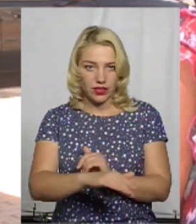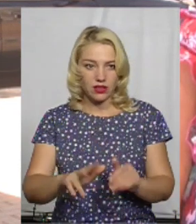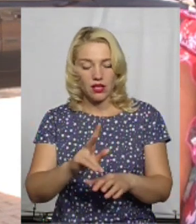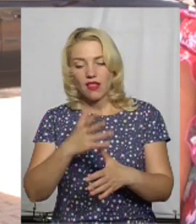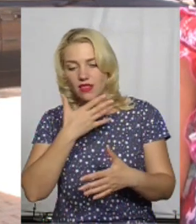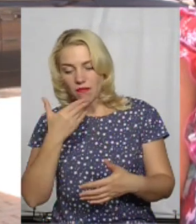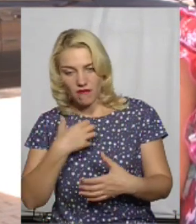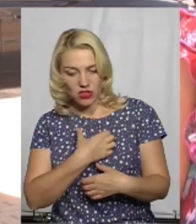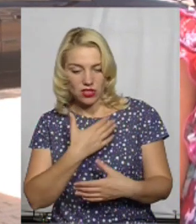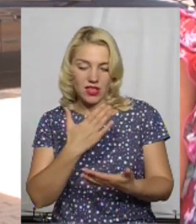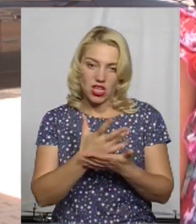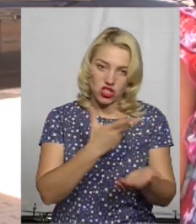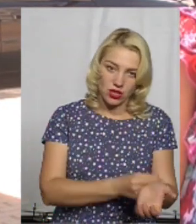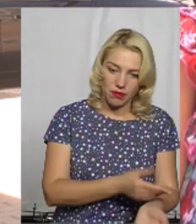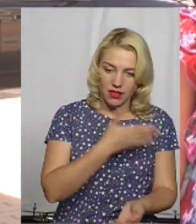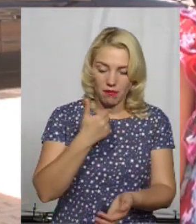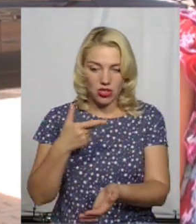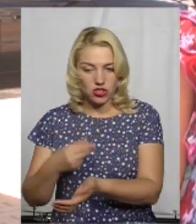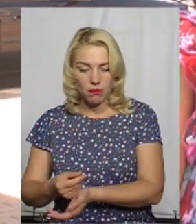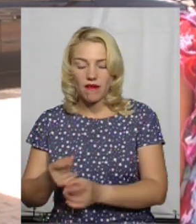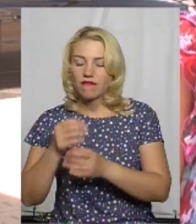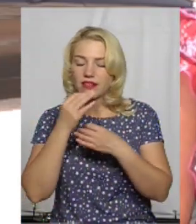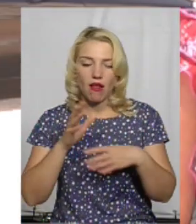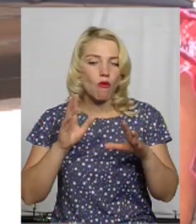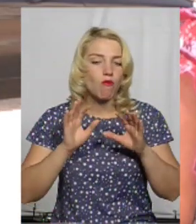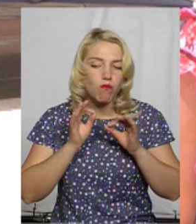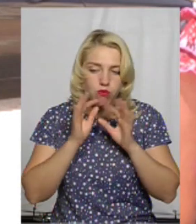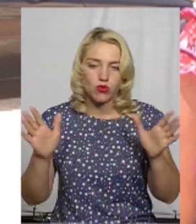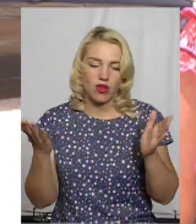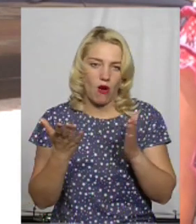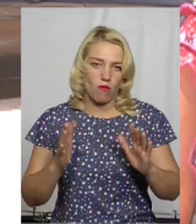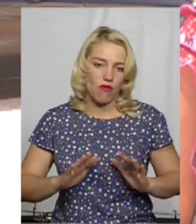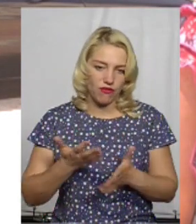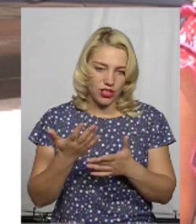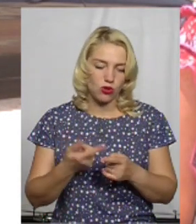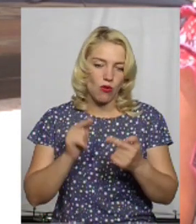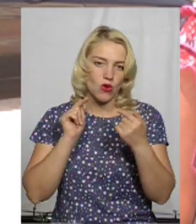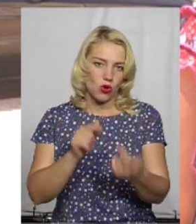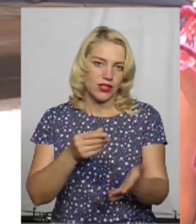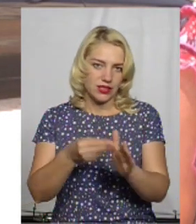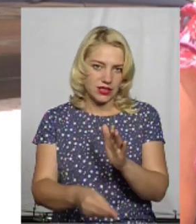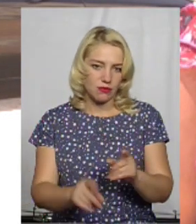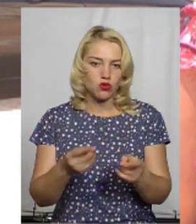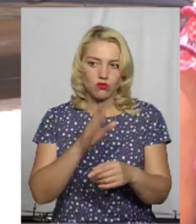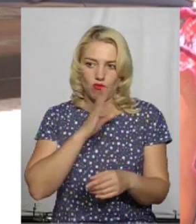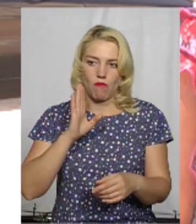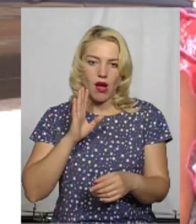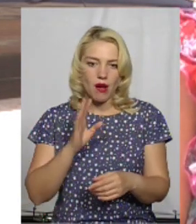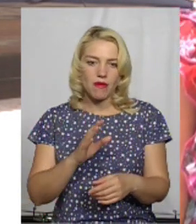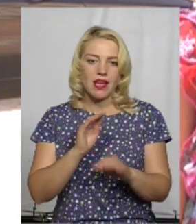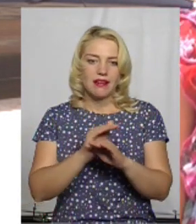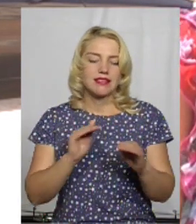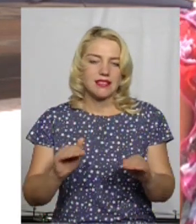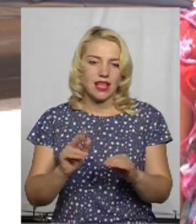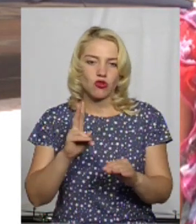чи не щеплені, взагалі в будь-якому випадку проти дискримінації. І чому мам діток, які проти щеплень, мають зрівнювати з багном?